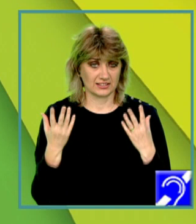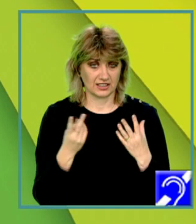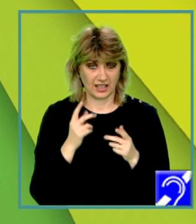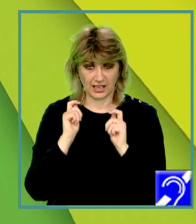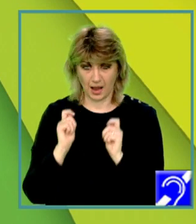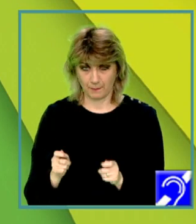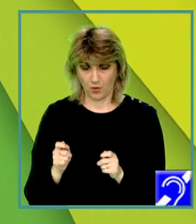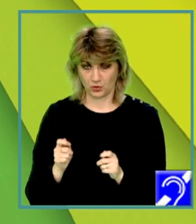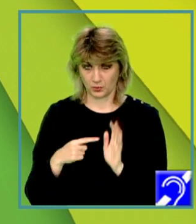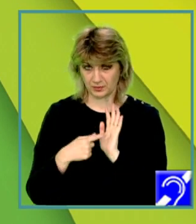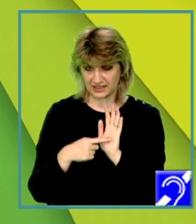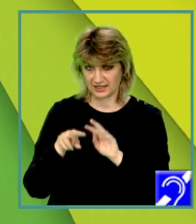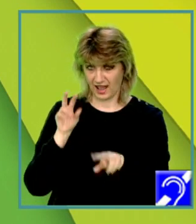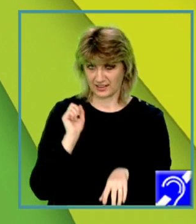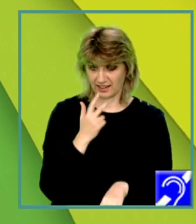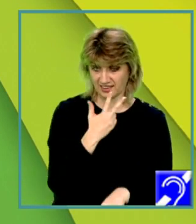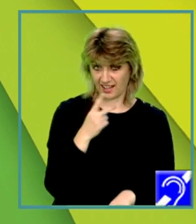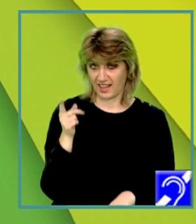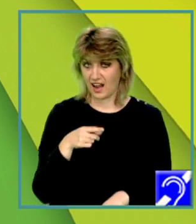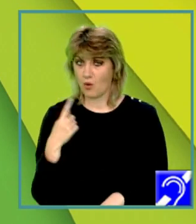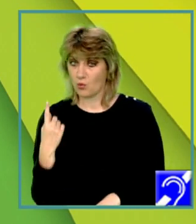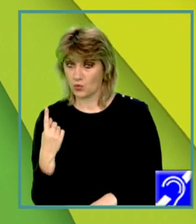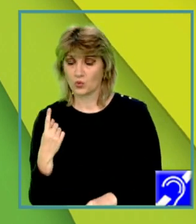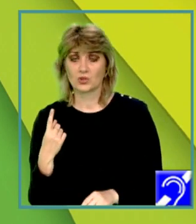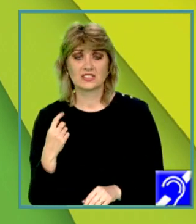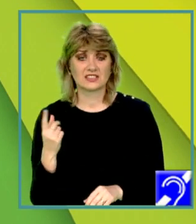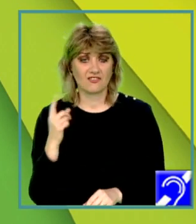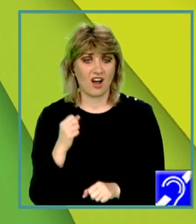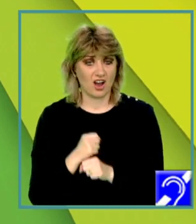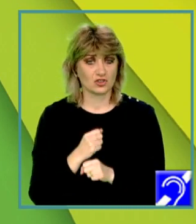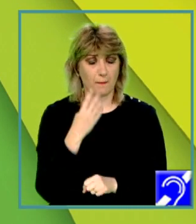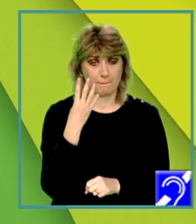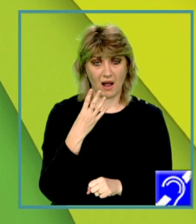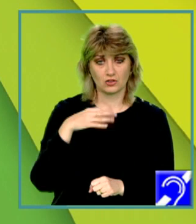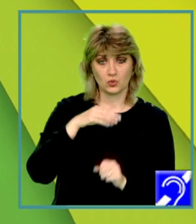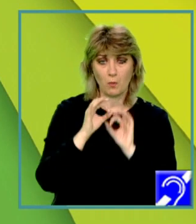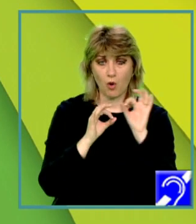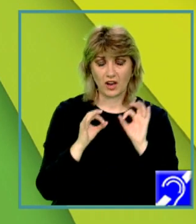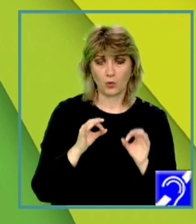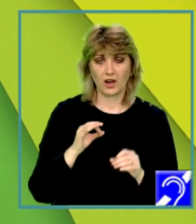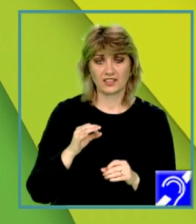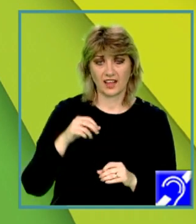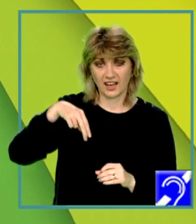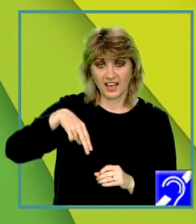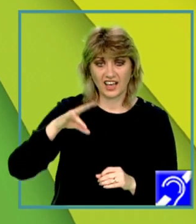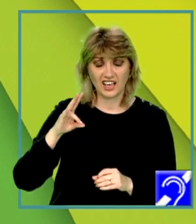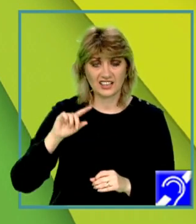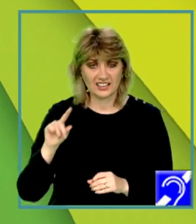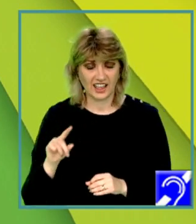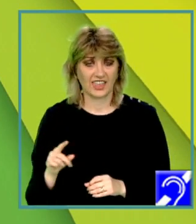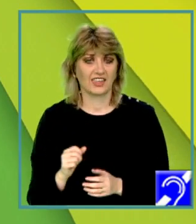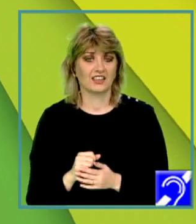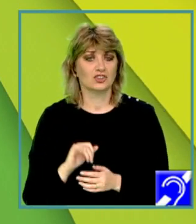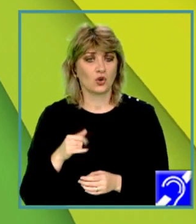mai devreme de 3 la 1 astfel că se vor forma patra molecule de amoniac iar Omule cu la de azot